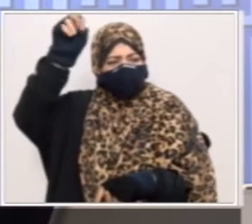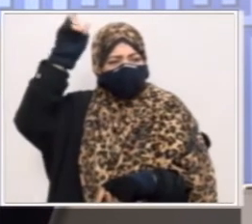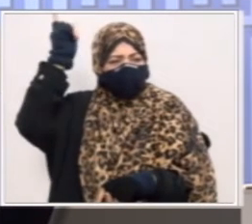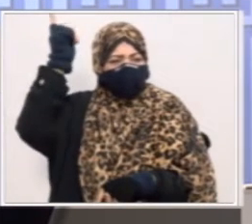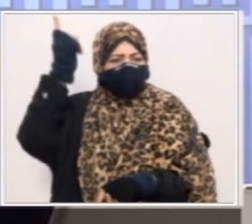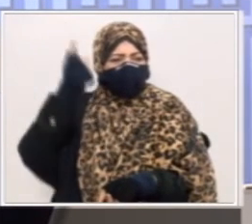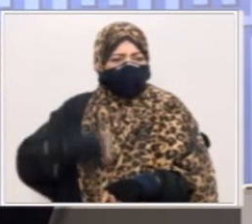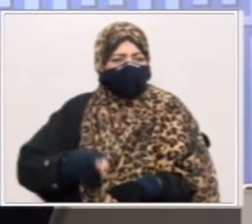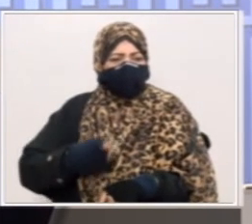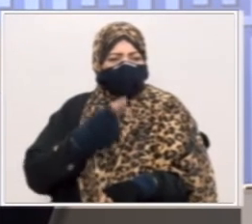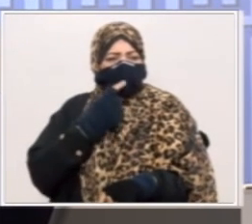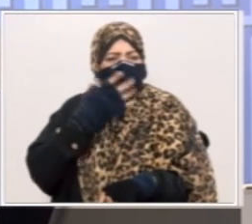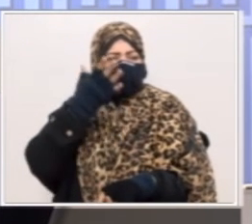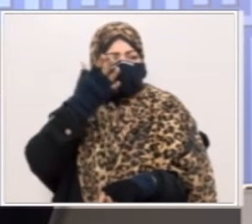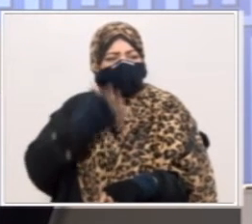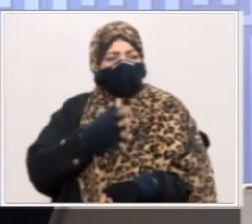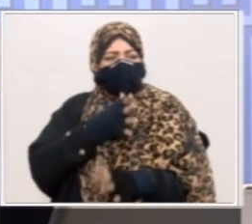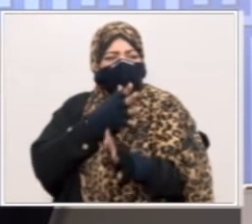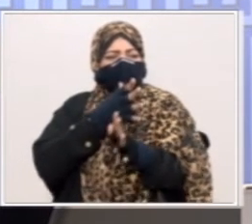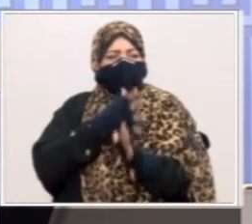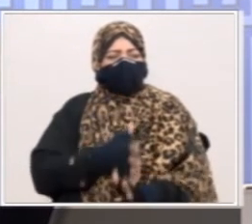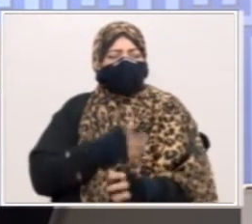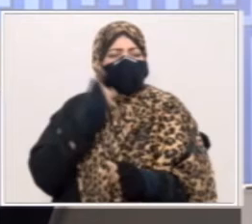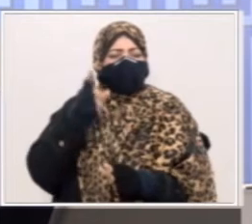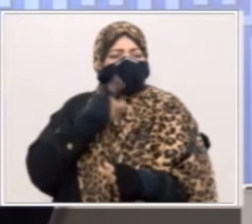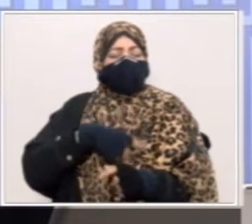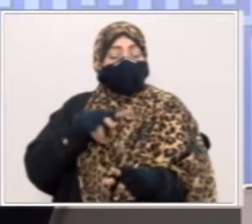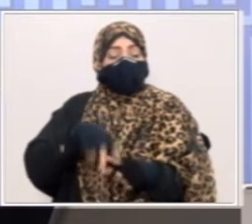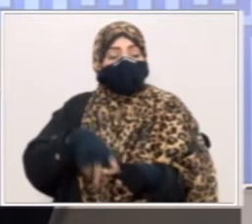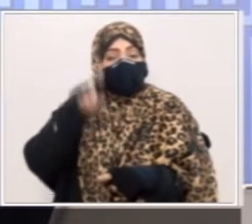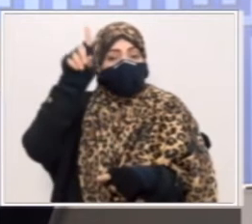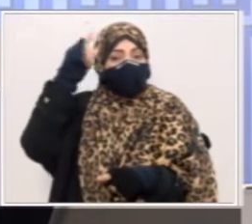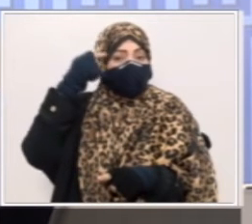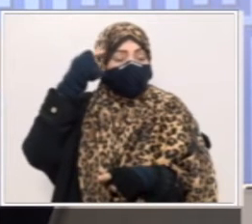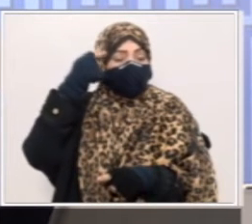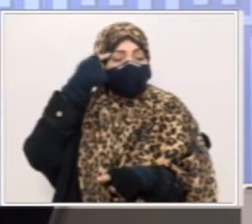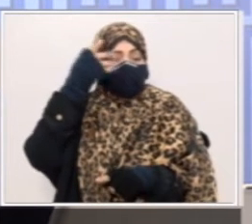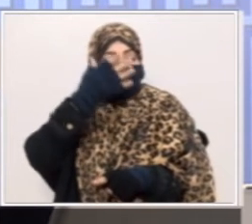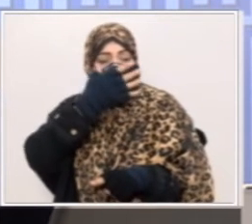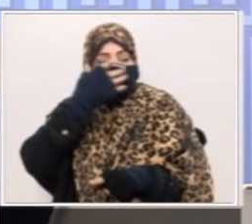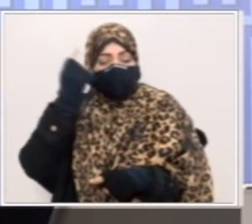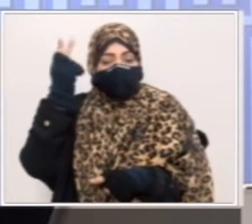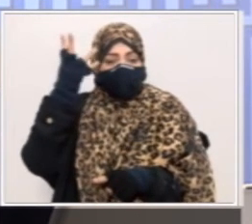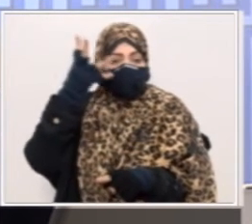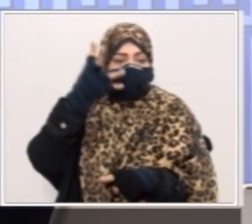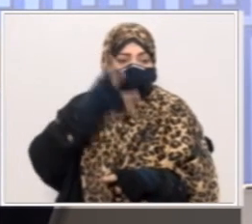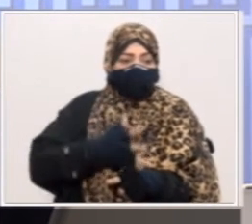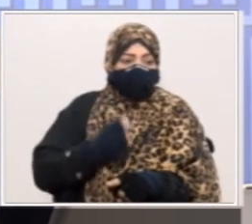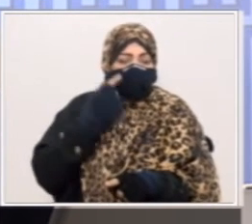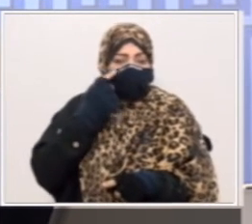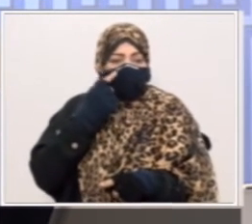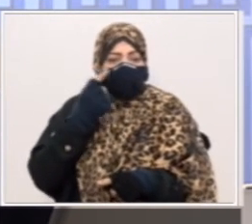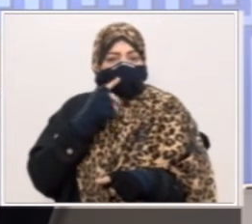أن الظالم يملي له، فإن أخذه لا يفلته، يملي له، يعطيه